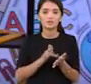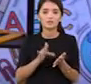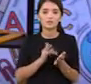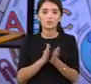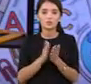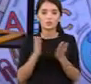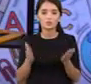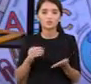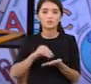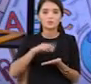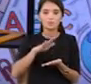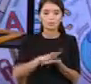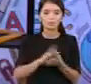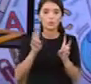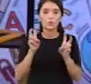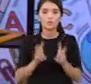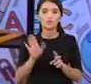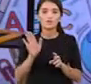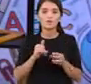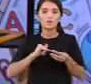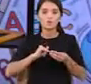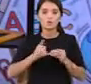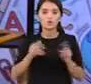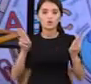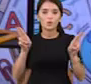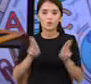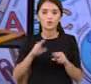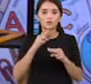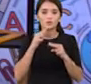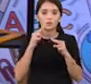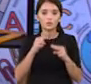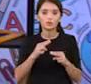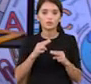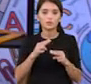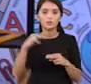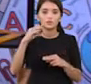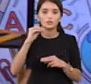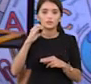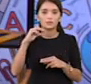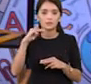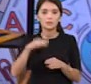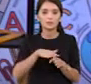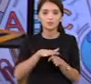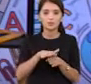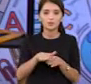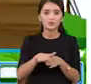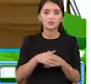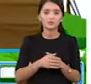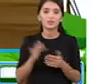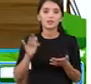ochib, bugungi sanani qo'yib, o'tirish va ruchka ushlash qoidalariga rioya qilib, testni birgalikda